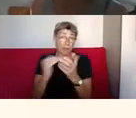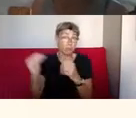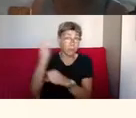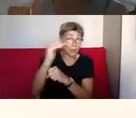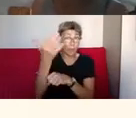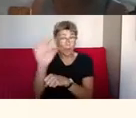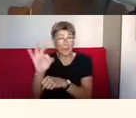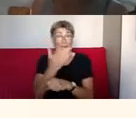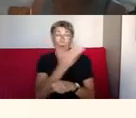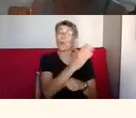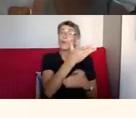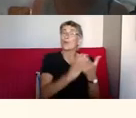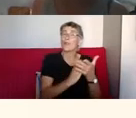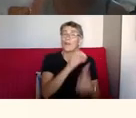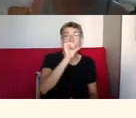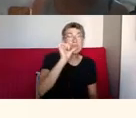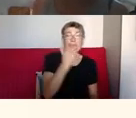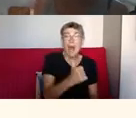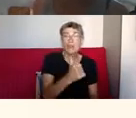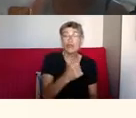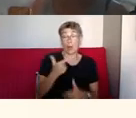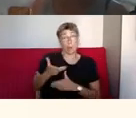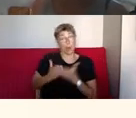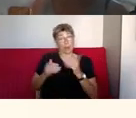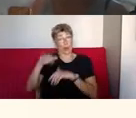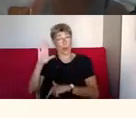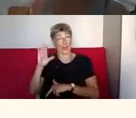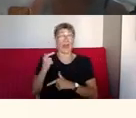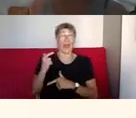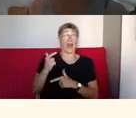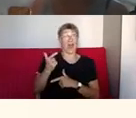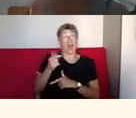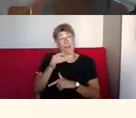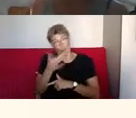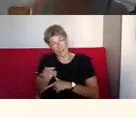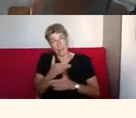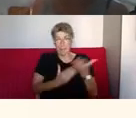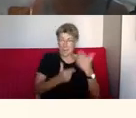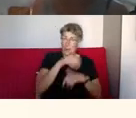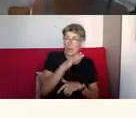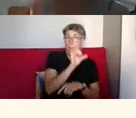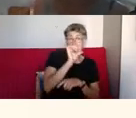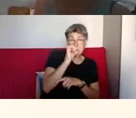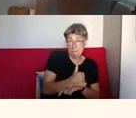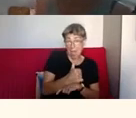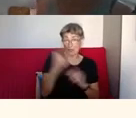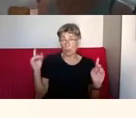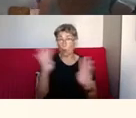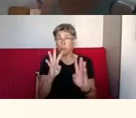belge. Une moitié des candidats étaient français, l'autre moitié belge. Et donc, ça a permis de démarrer en fait, une